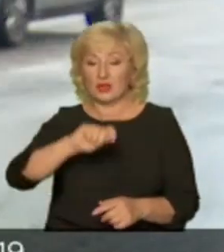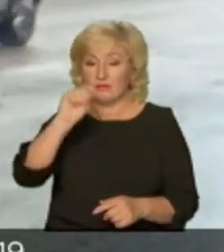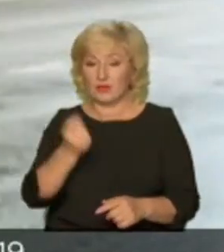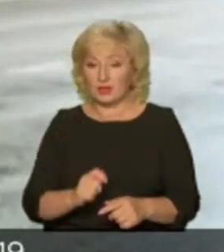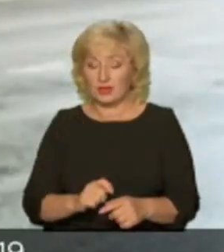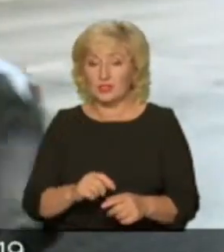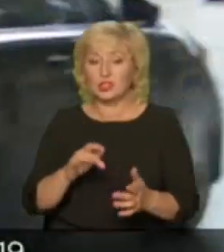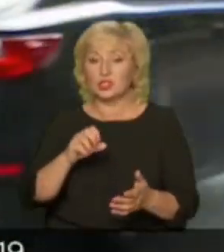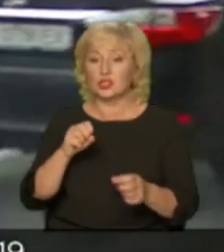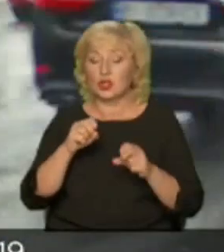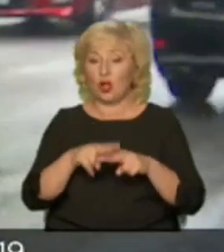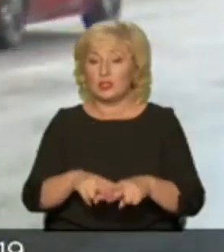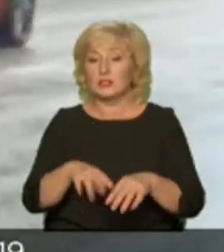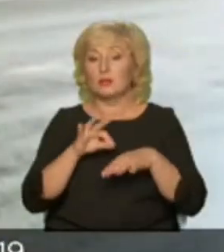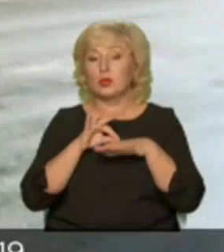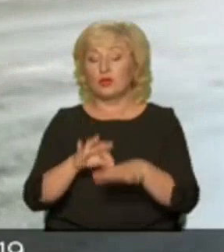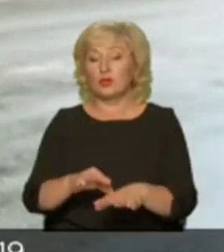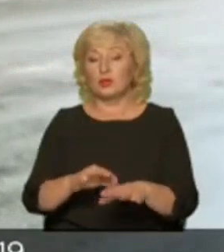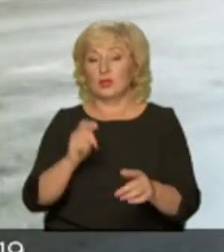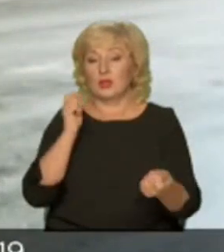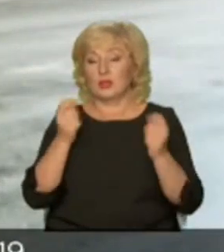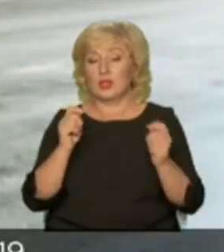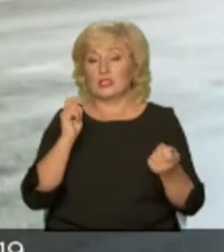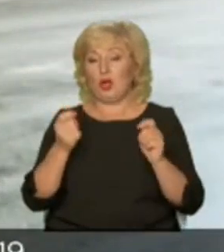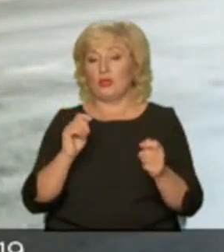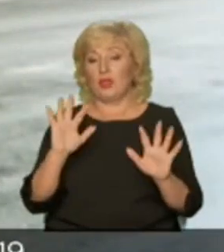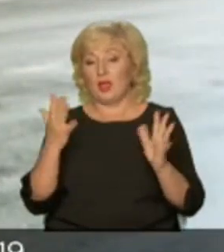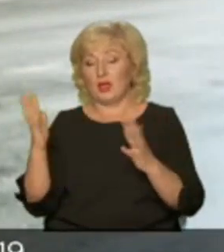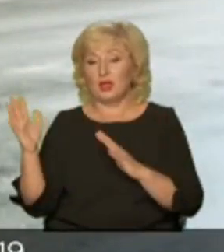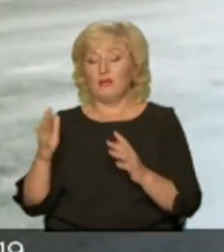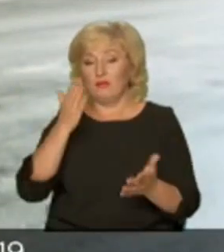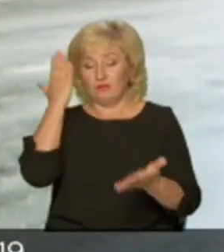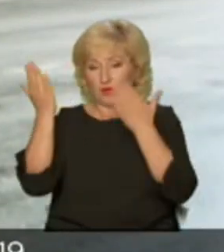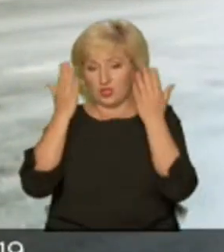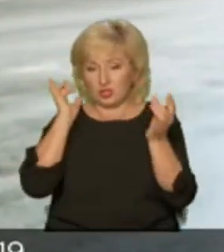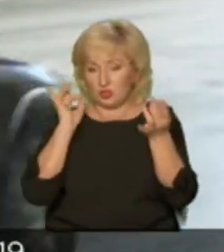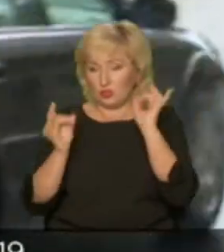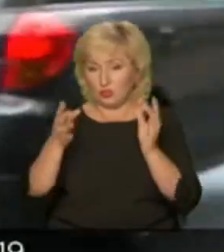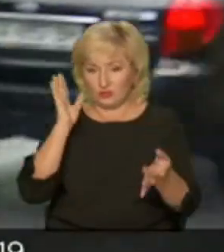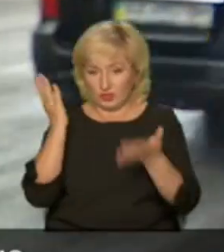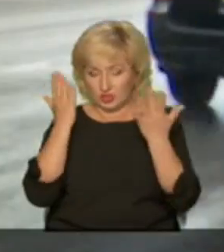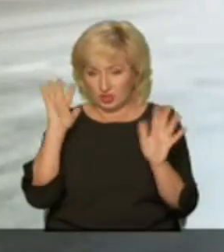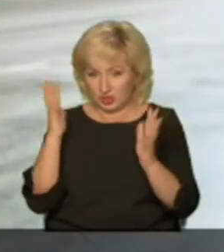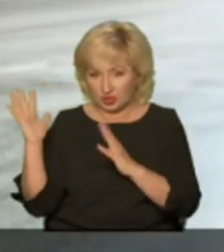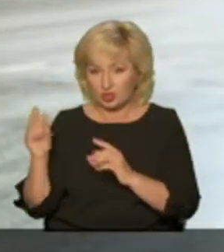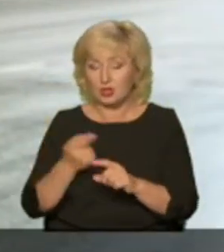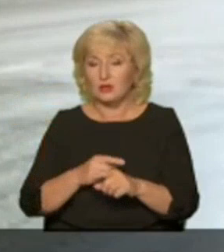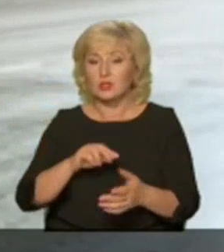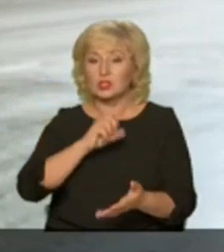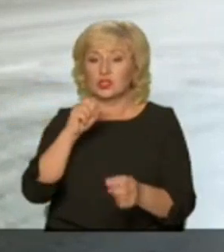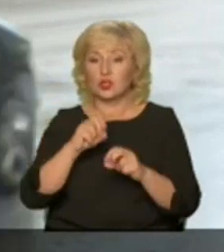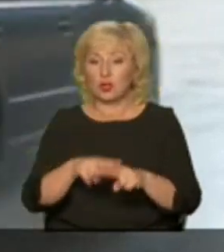в столиці проводяться ось такі заходи, дискотеки і гучні вечірки. Нещодавно в столиці теж розгорівся